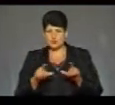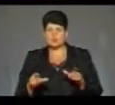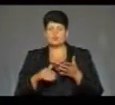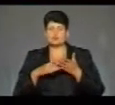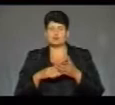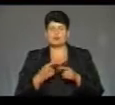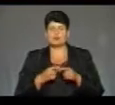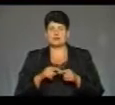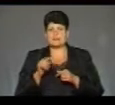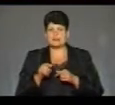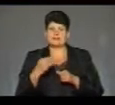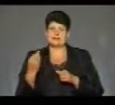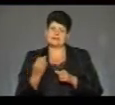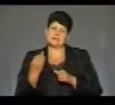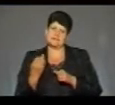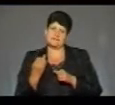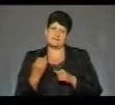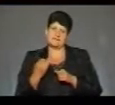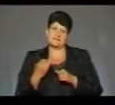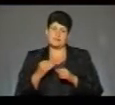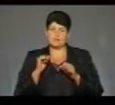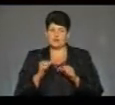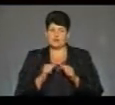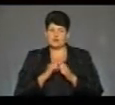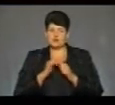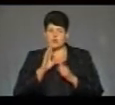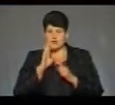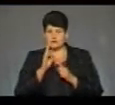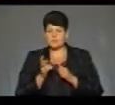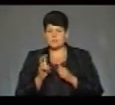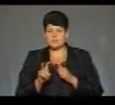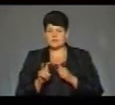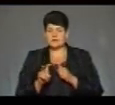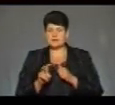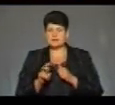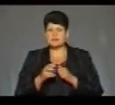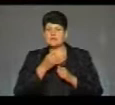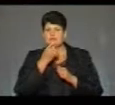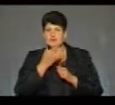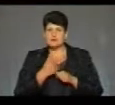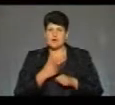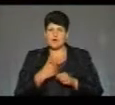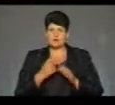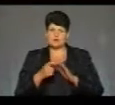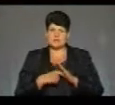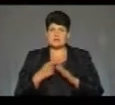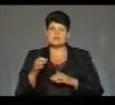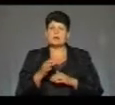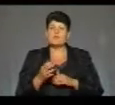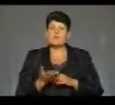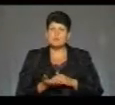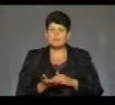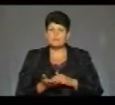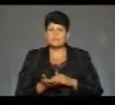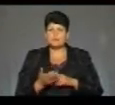допомогою таких цікавих фішок. Кожного ранку дитина підходить і піднімає таку квіточку. Я хочу дізнатися про, або